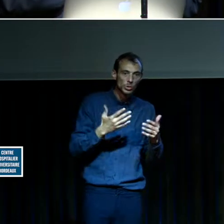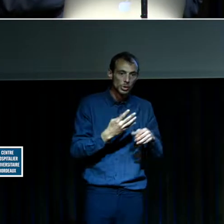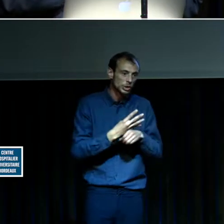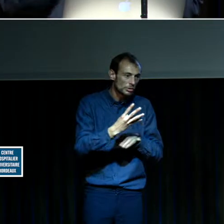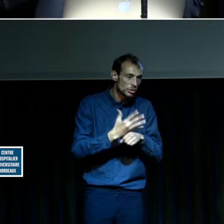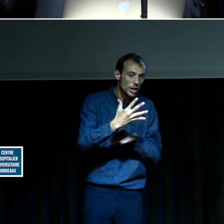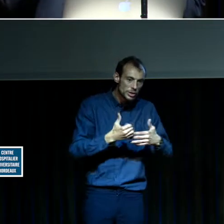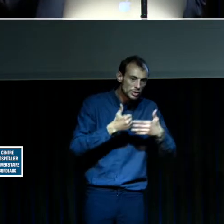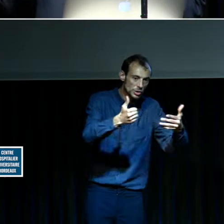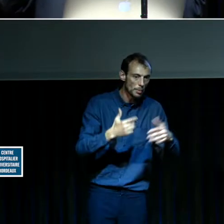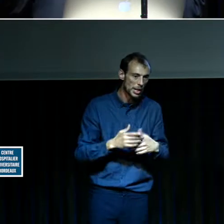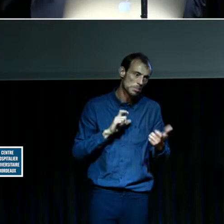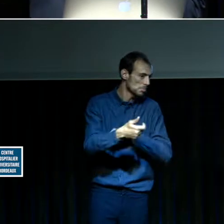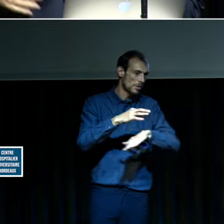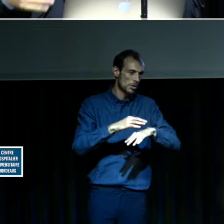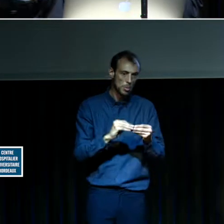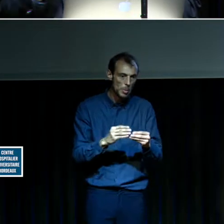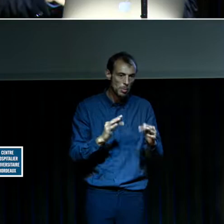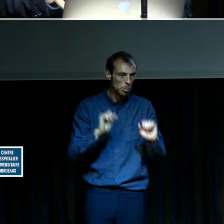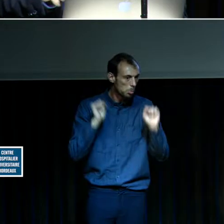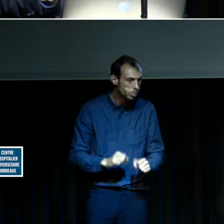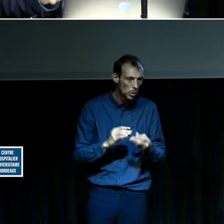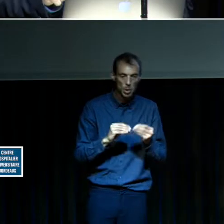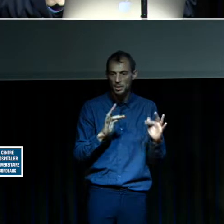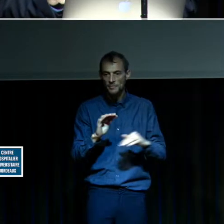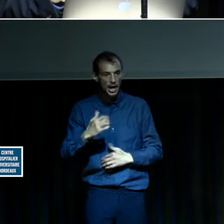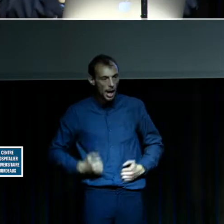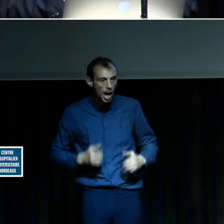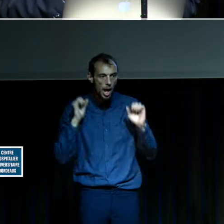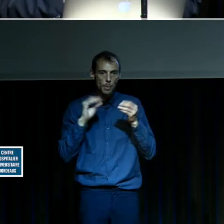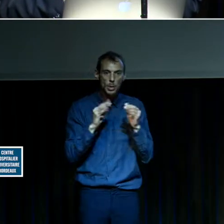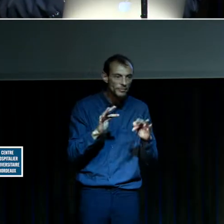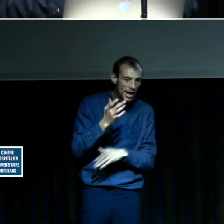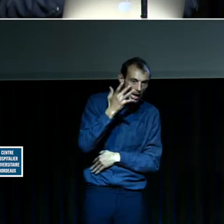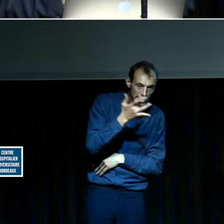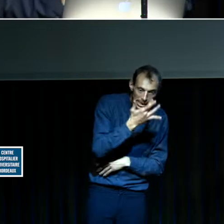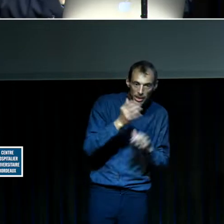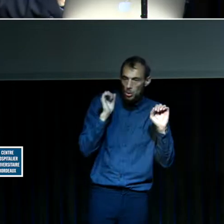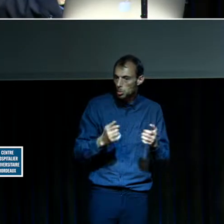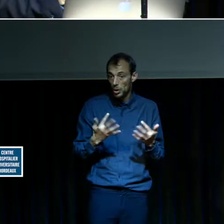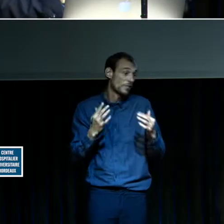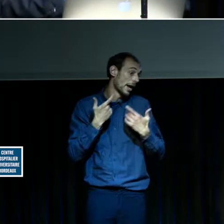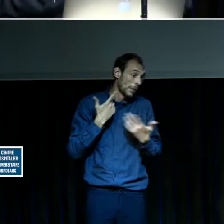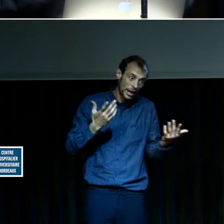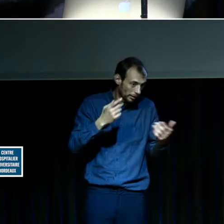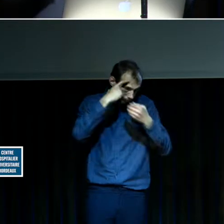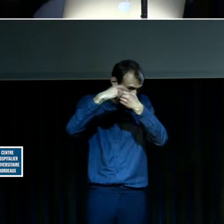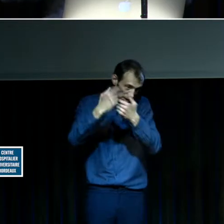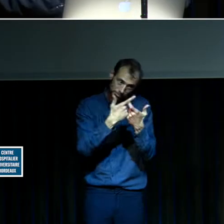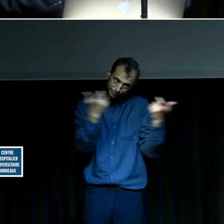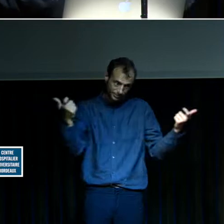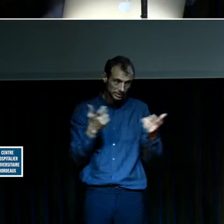infarctus du myocarde, par un accident au niveau de la rétine ou un accident au niveau du rein. Donc l'enjeu de traiter la tension artérielle, c'est